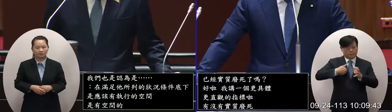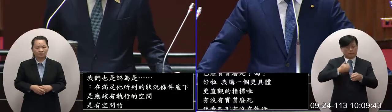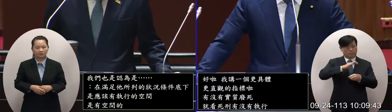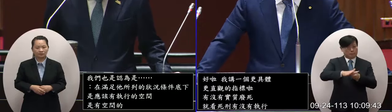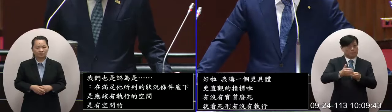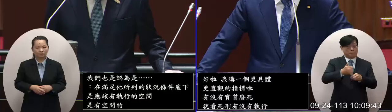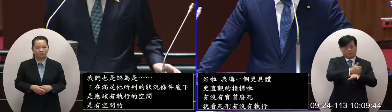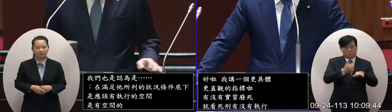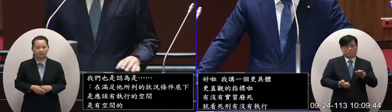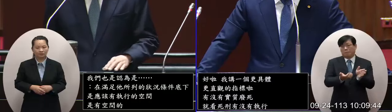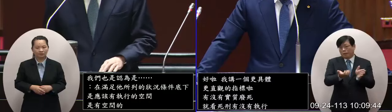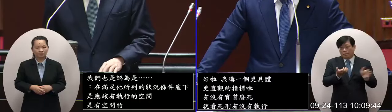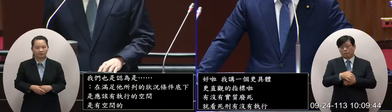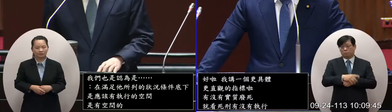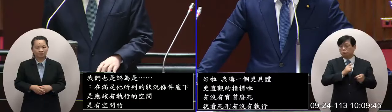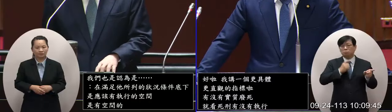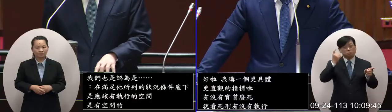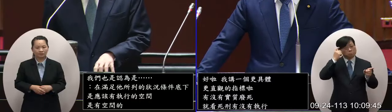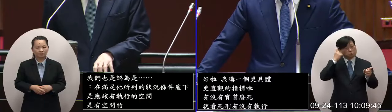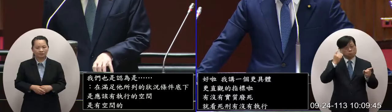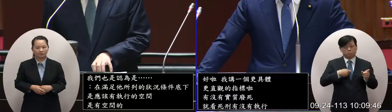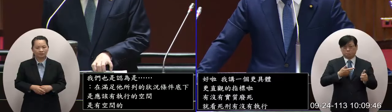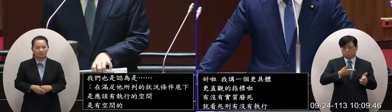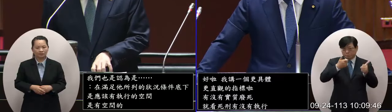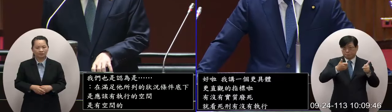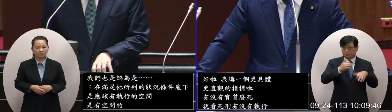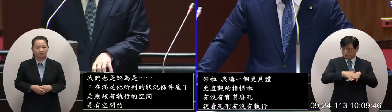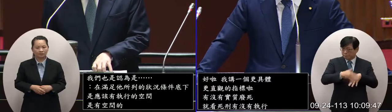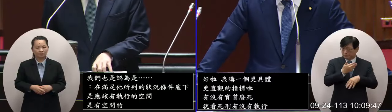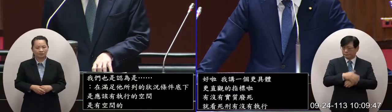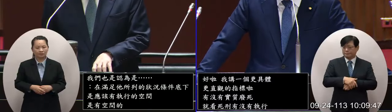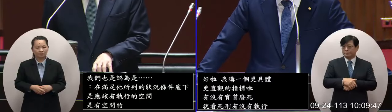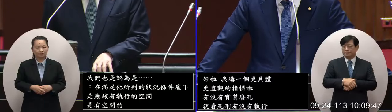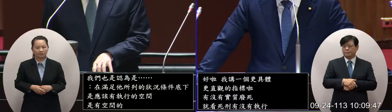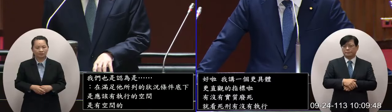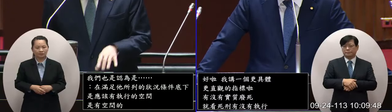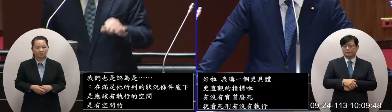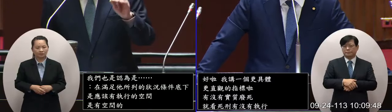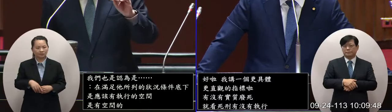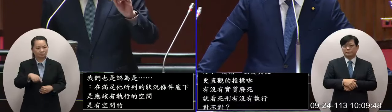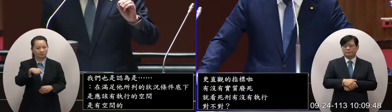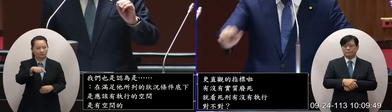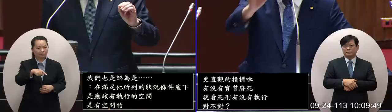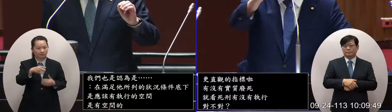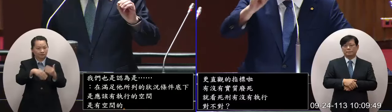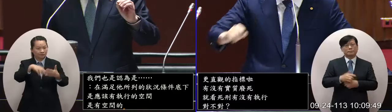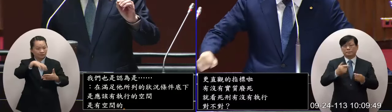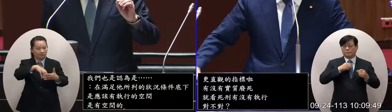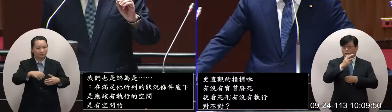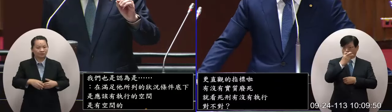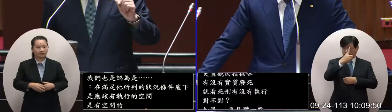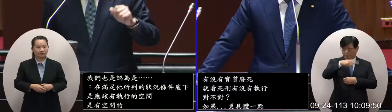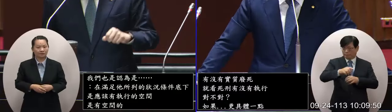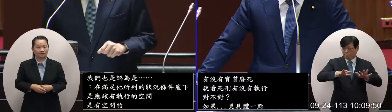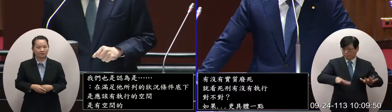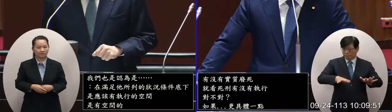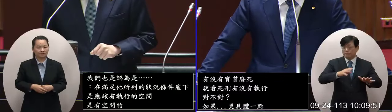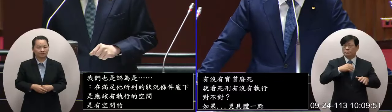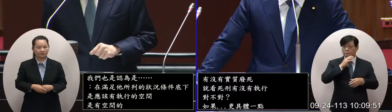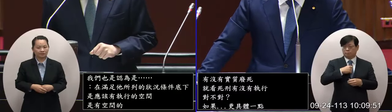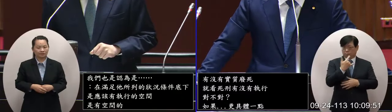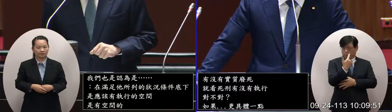满之前，你觉得死刑有执行的可能性吗？ 因为它里面有很多， 目前有37个